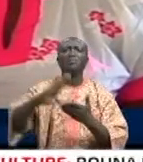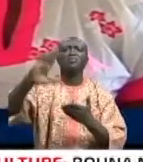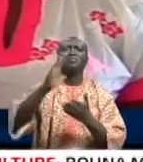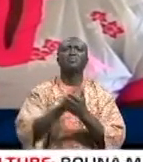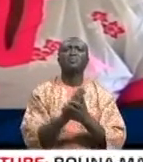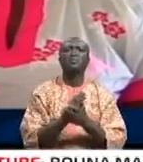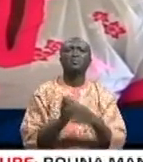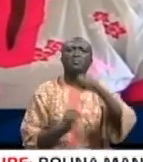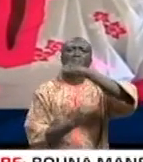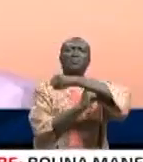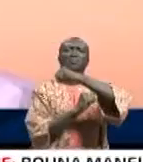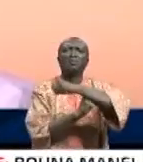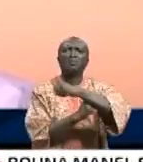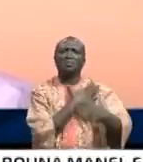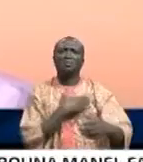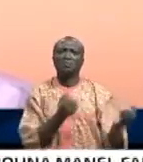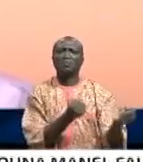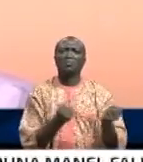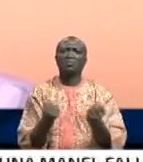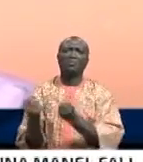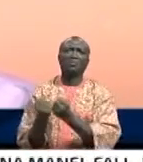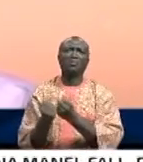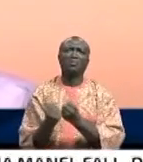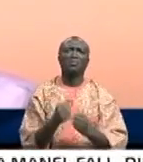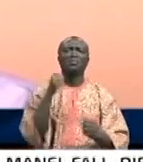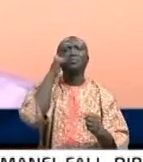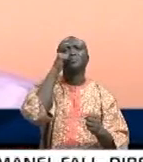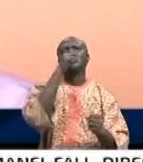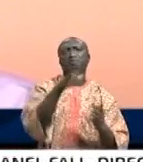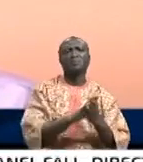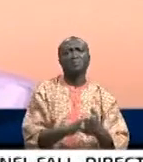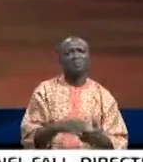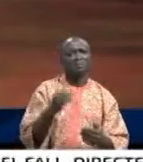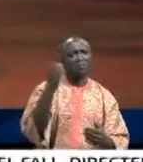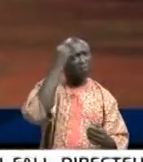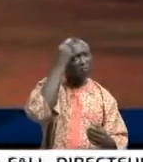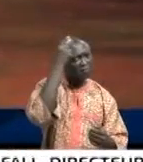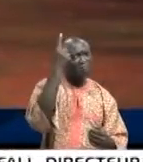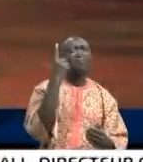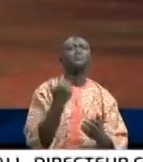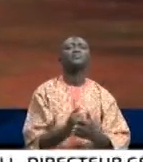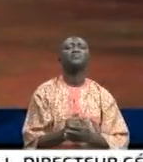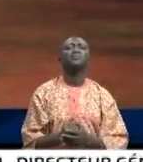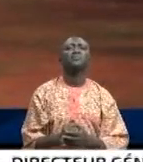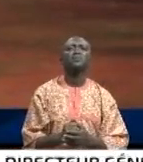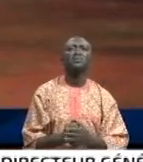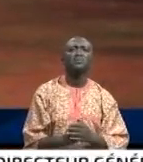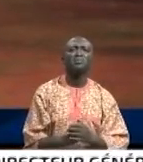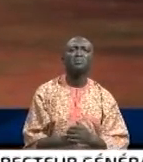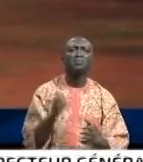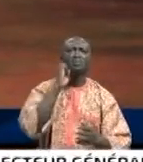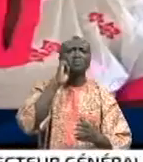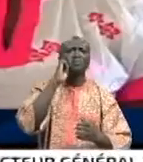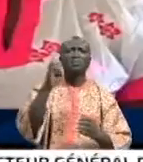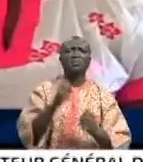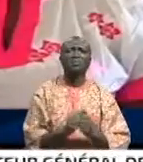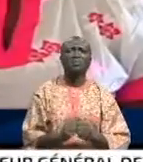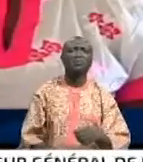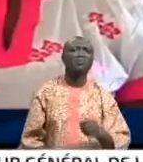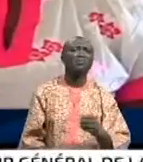leur servir une collation les femmes deviennent de plus en plus conscientes de cette maladie là et elle de plus en